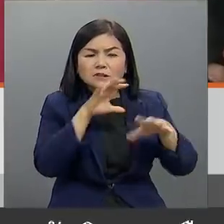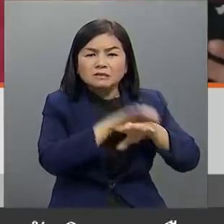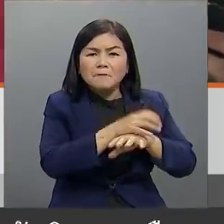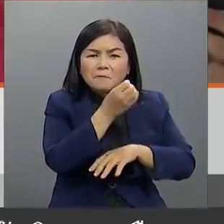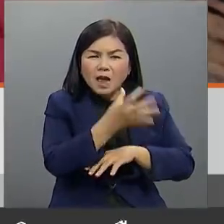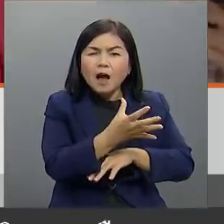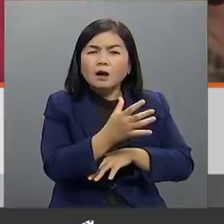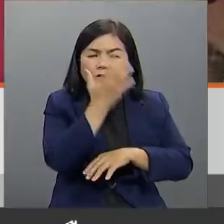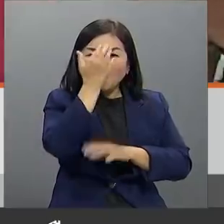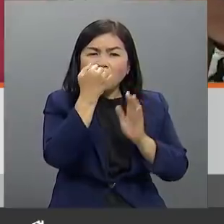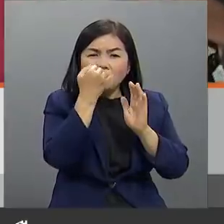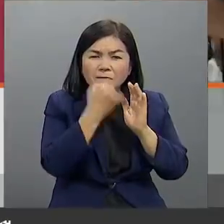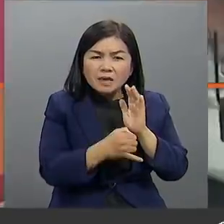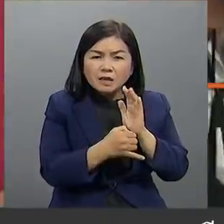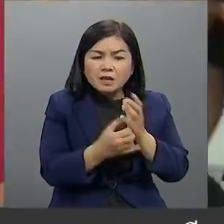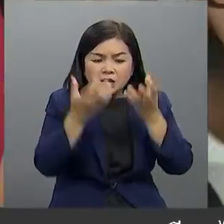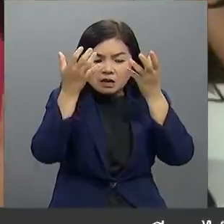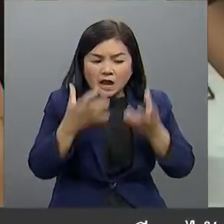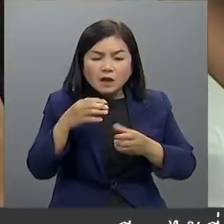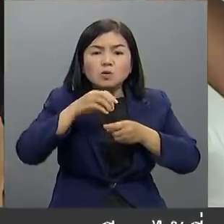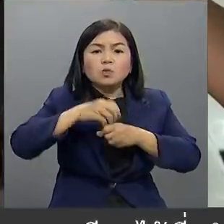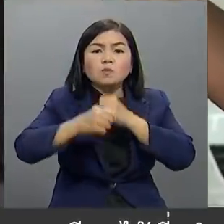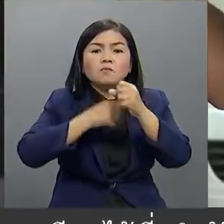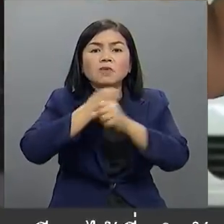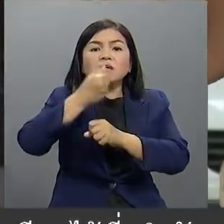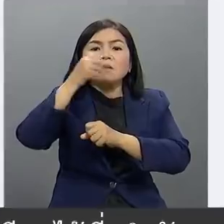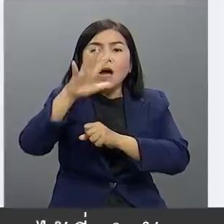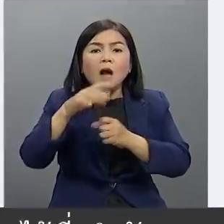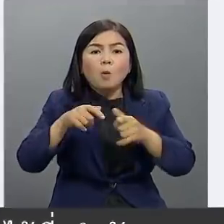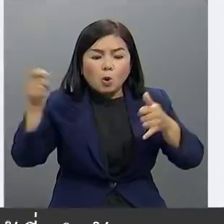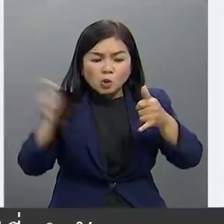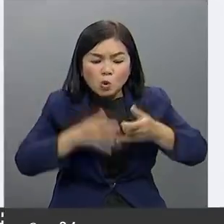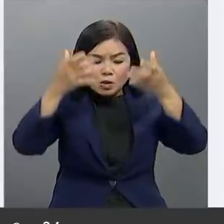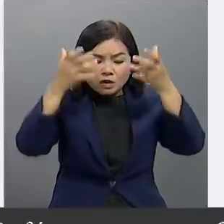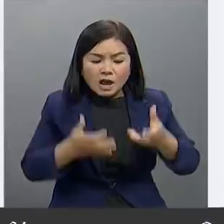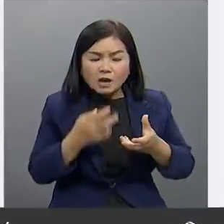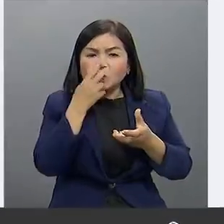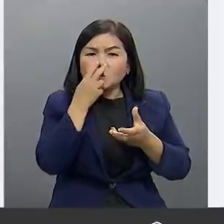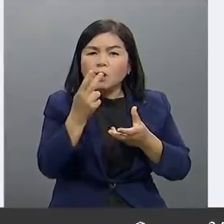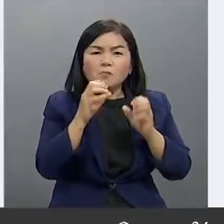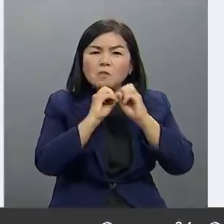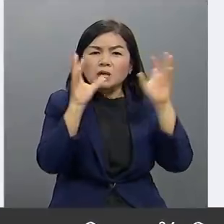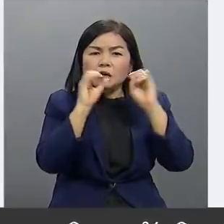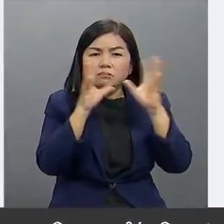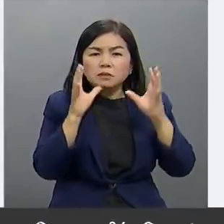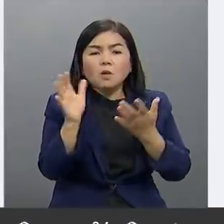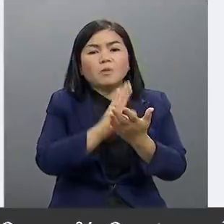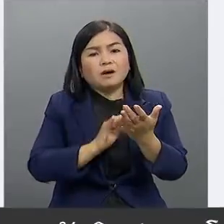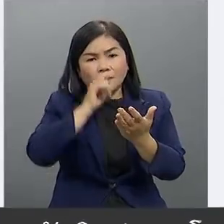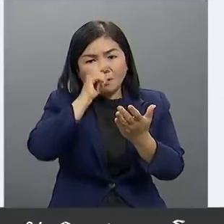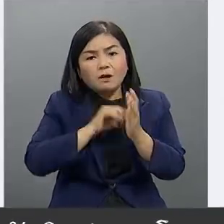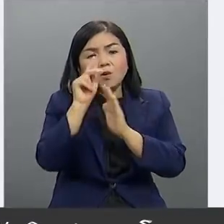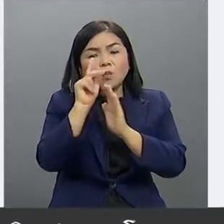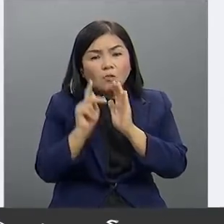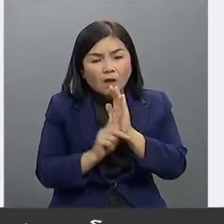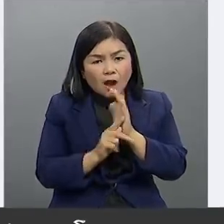ผิดโทษสูงสุดถึง 15ปีซึ่งเป็นการลงโทษที่รุนแรงและไม่เป็นสัดส่วนนะครับอีกทั้งยังมีระยะเวลาการดำเนินคดี